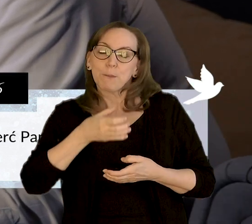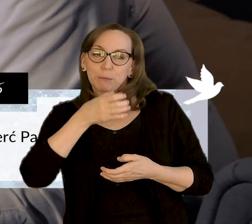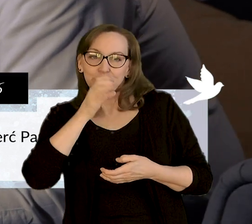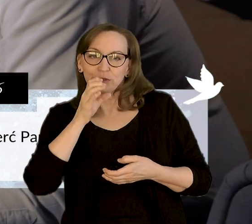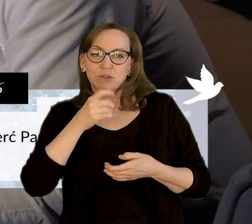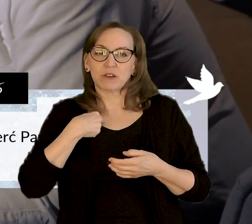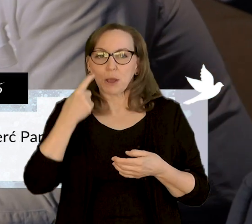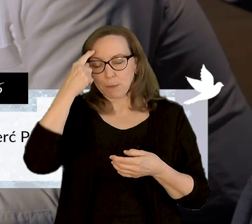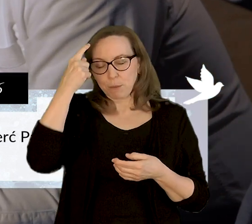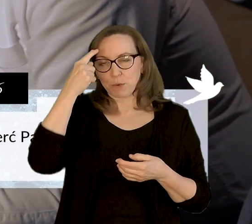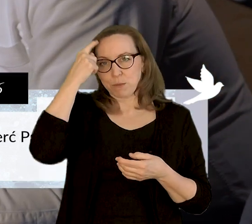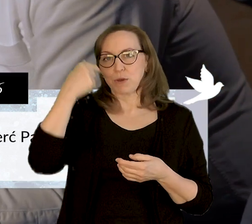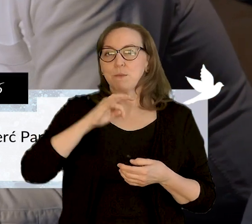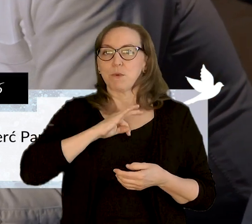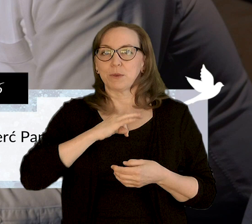moją.